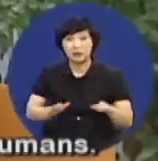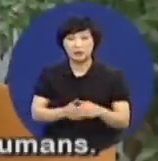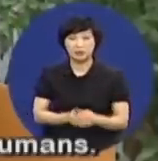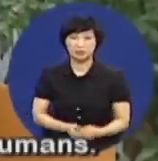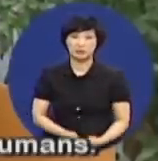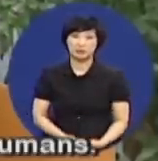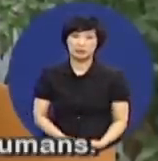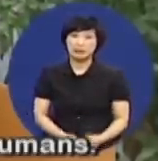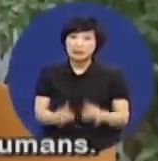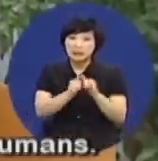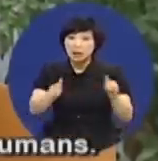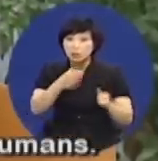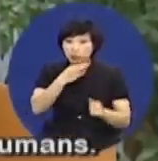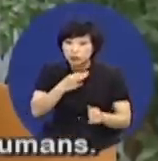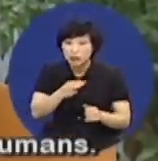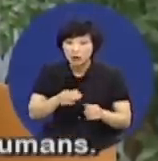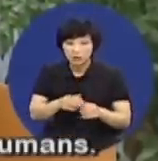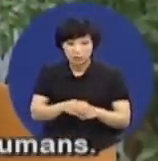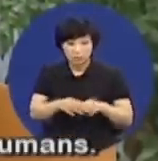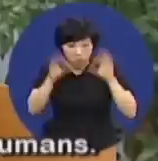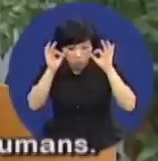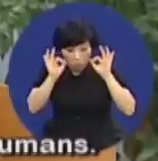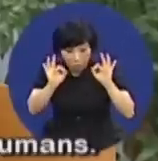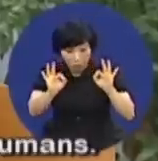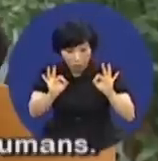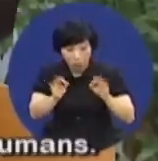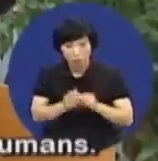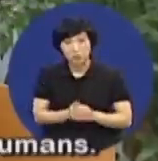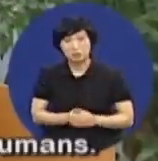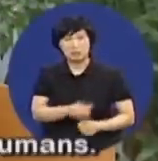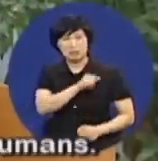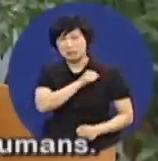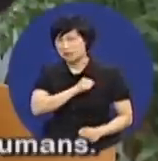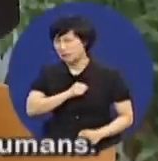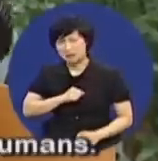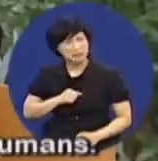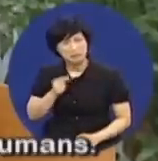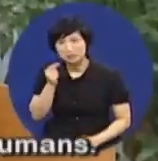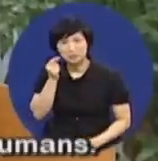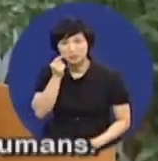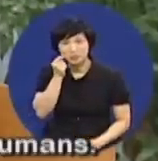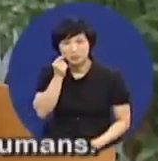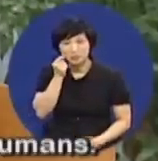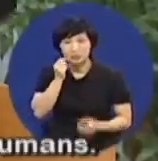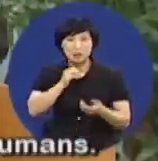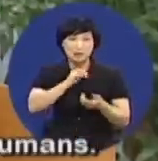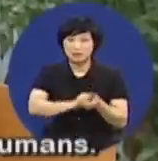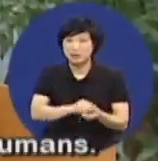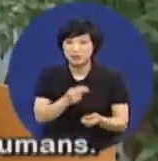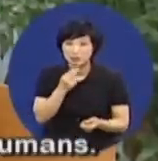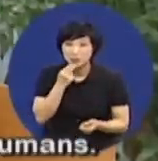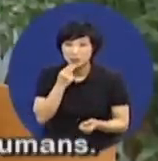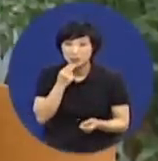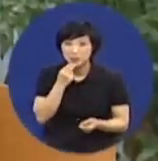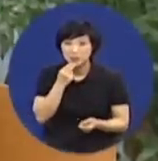これは誠に人間の不幸を見て、どうにもならないことを